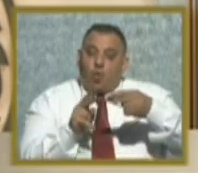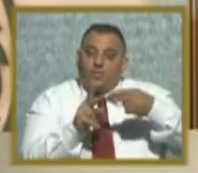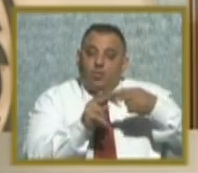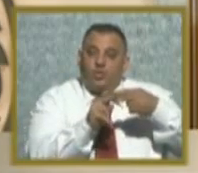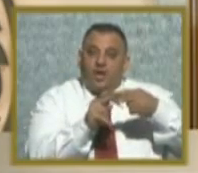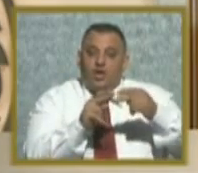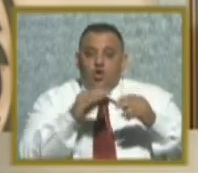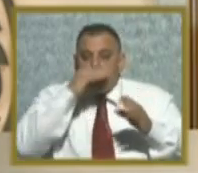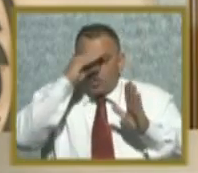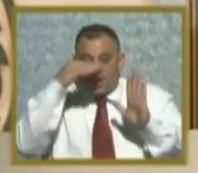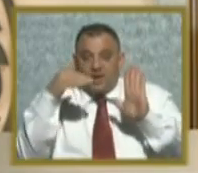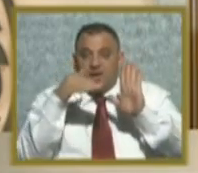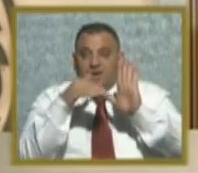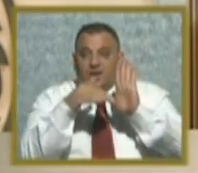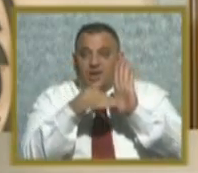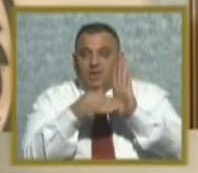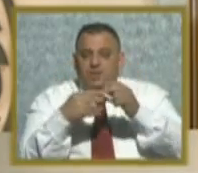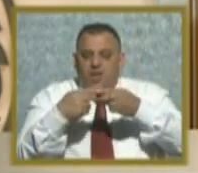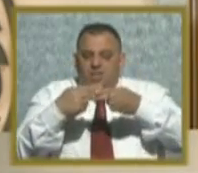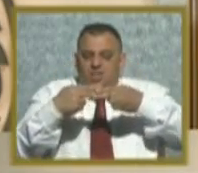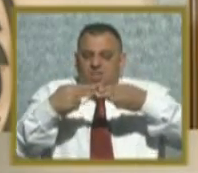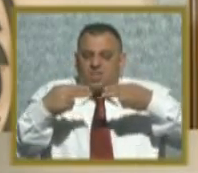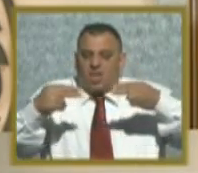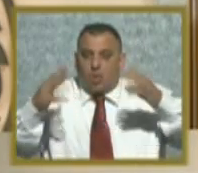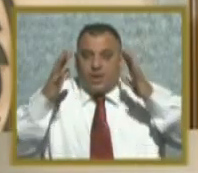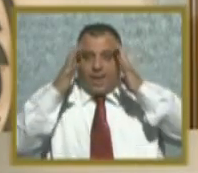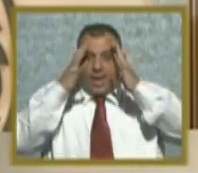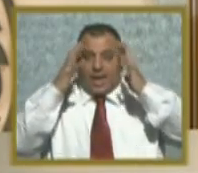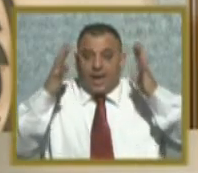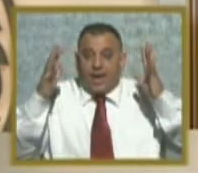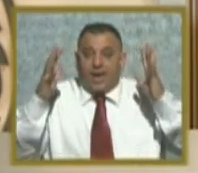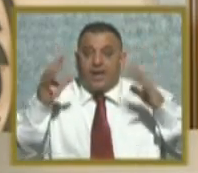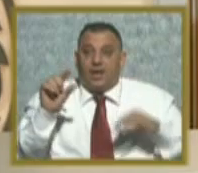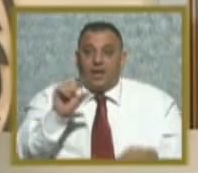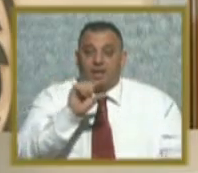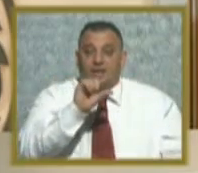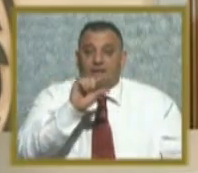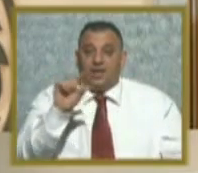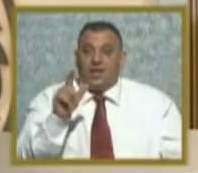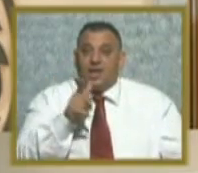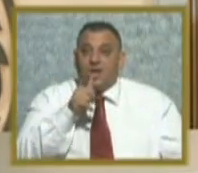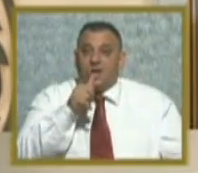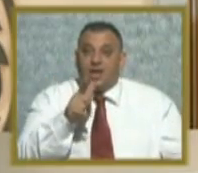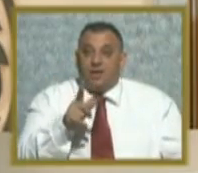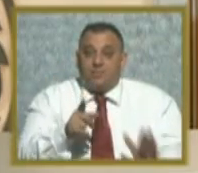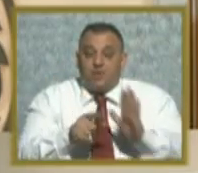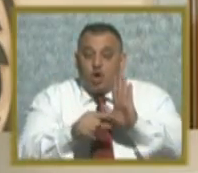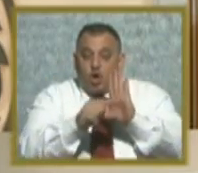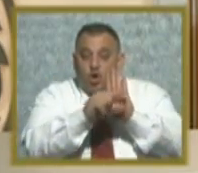أبو بكر بارك الله فيك، طبعا هذه مسألة طويلة عند أهل العلم، وطبعا بعضهم يقول بأن هذه سور